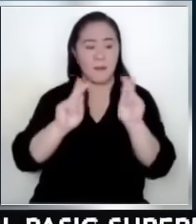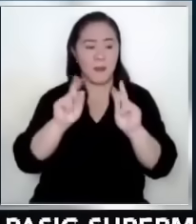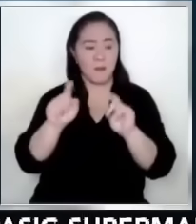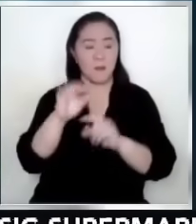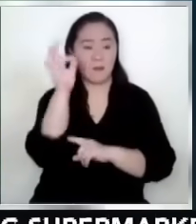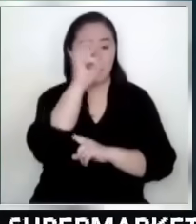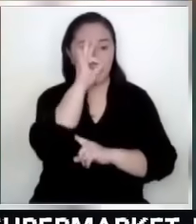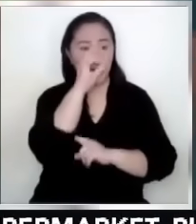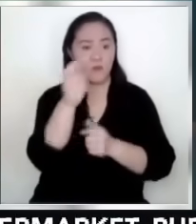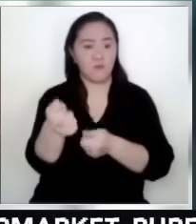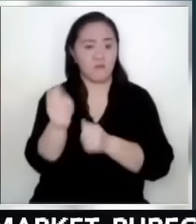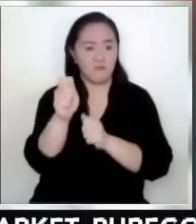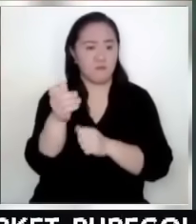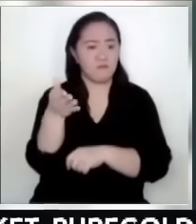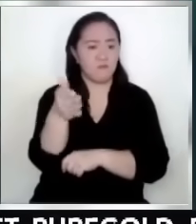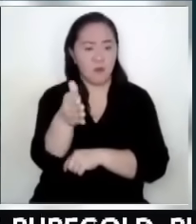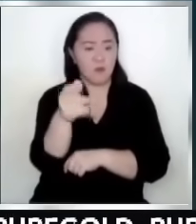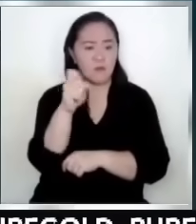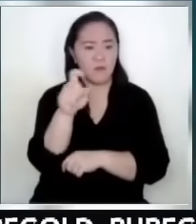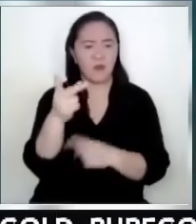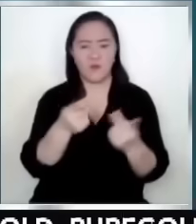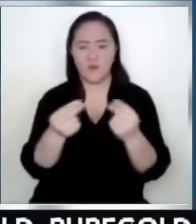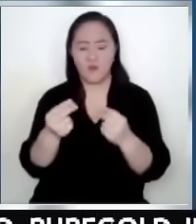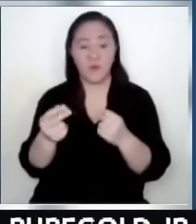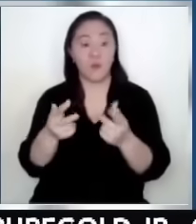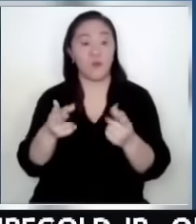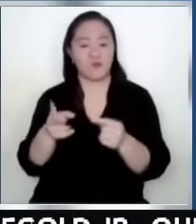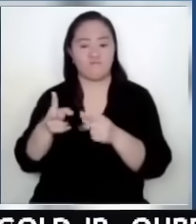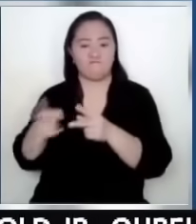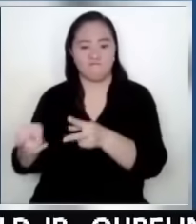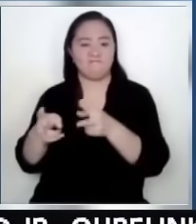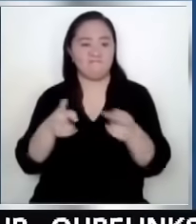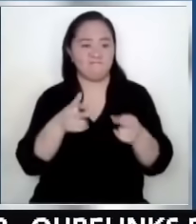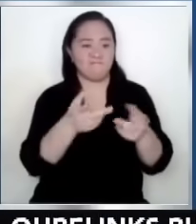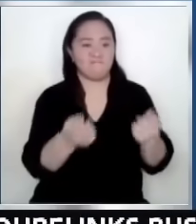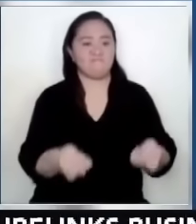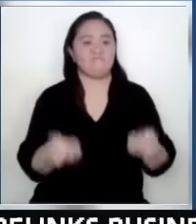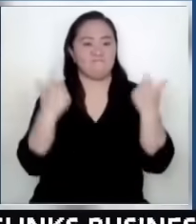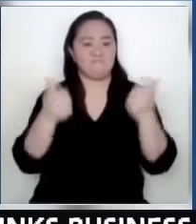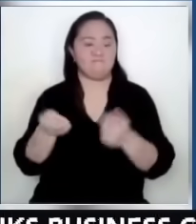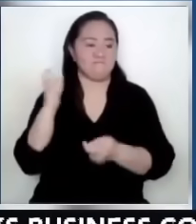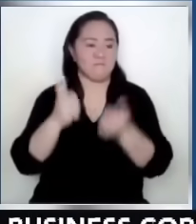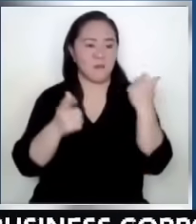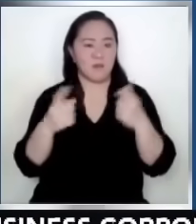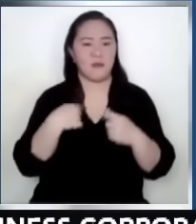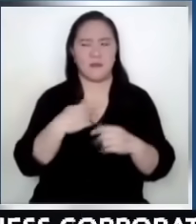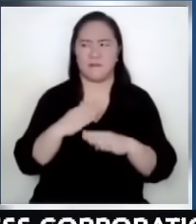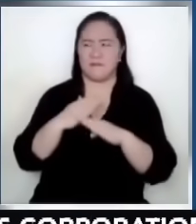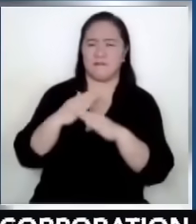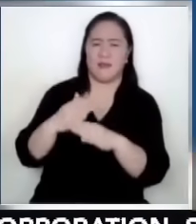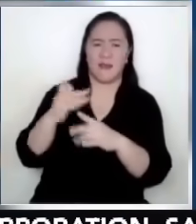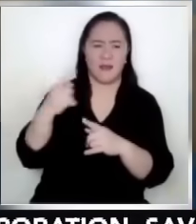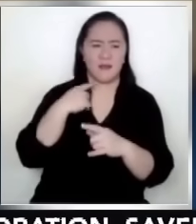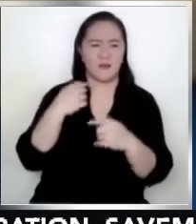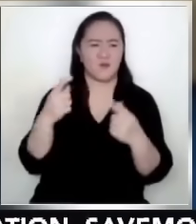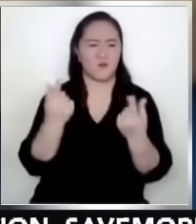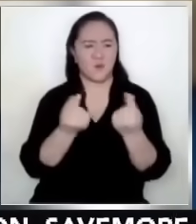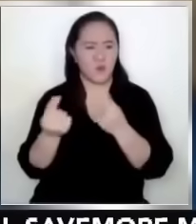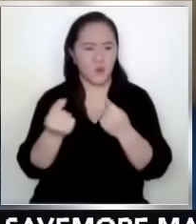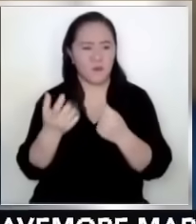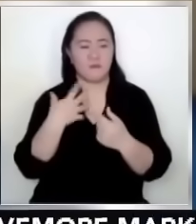nakita ibang pwedeng gawin kung hindi tanggalin ang mga ito. Umiiwas nga tayo sa gulo, umiiwas tayo sa mga maiinit na